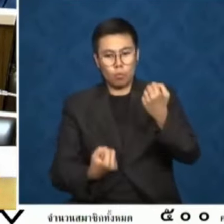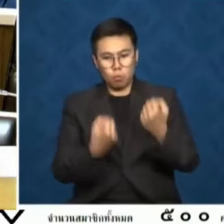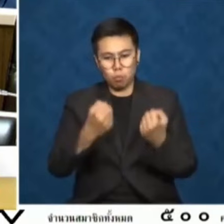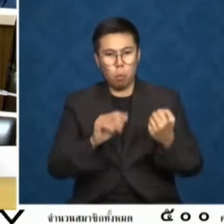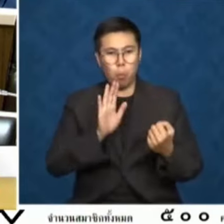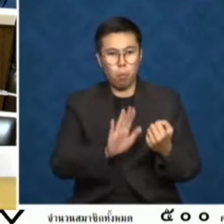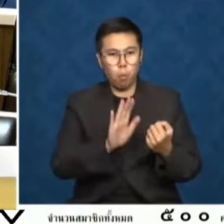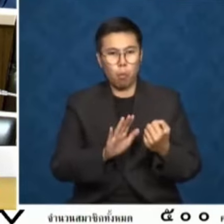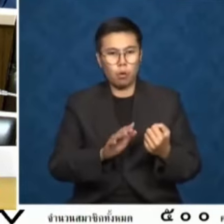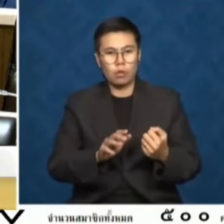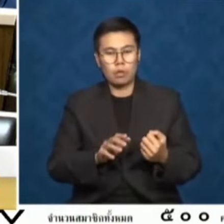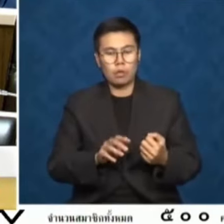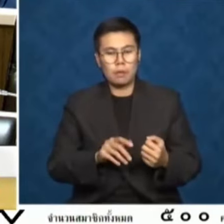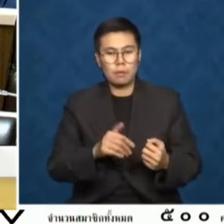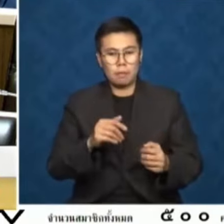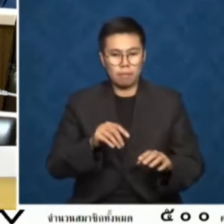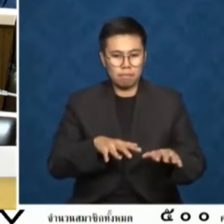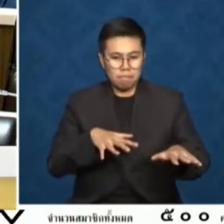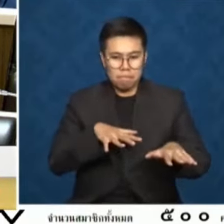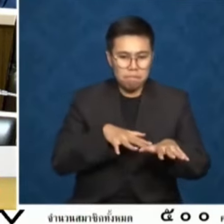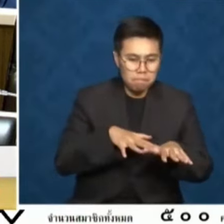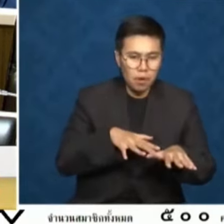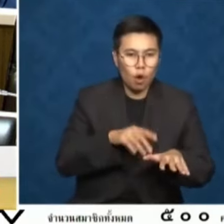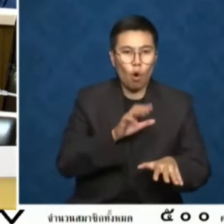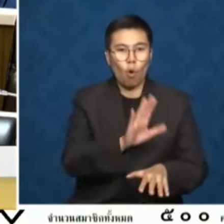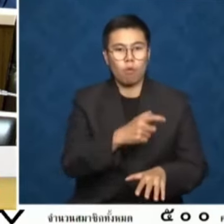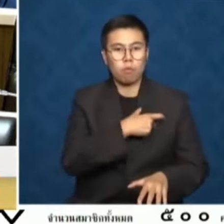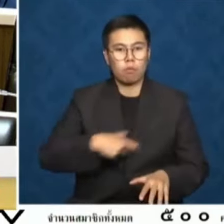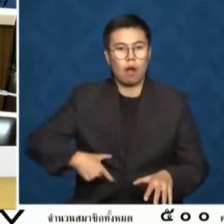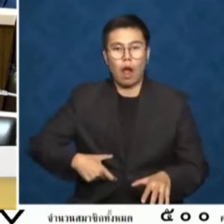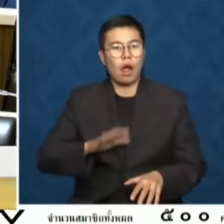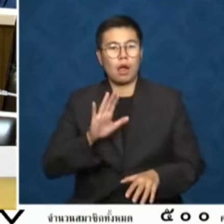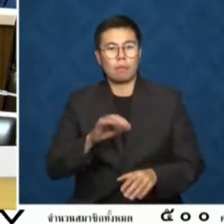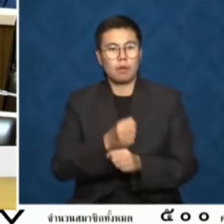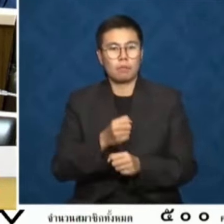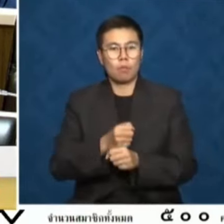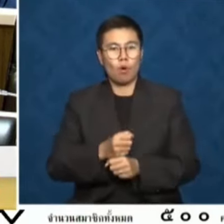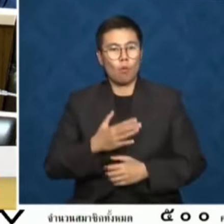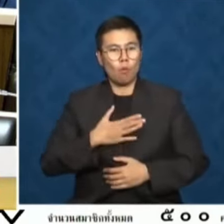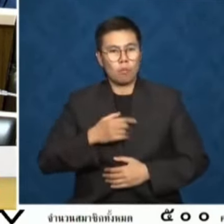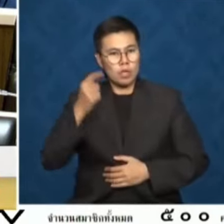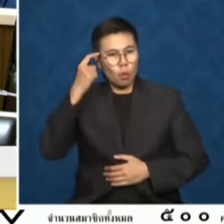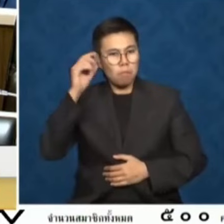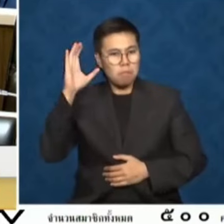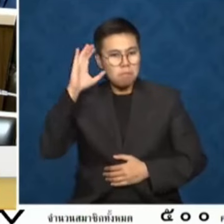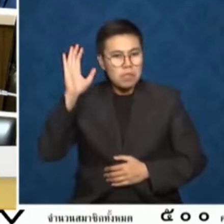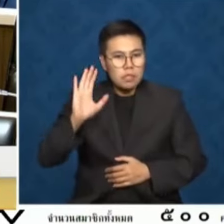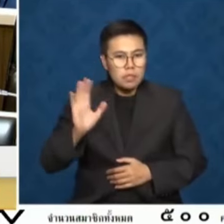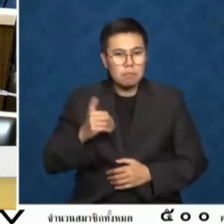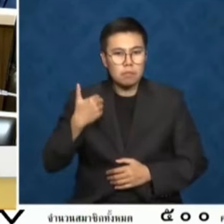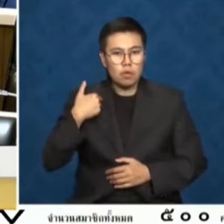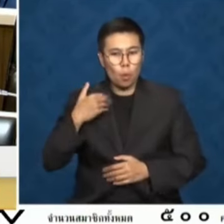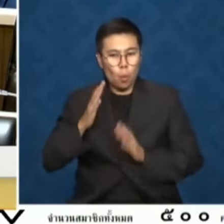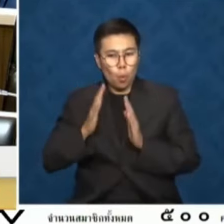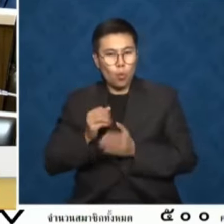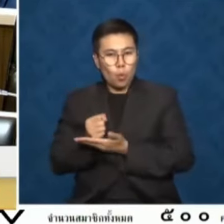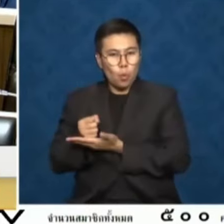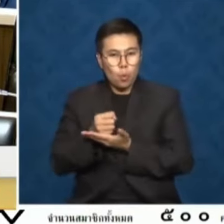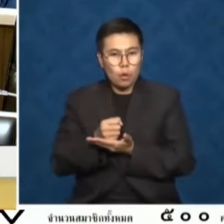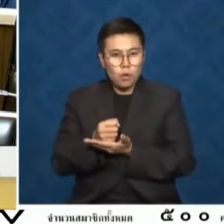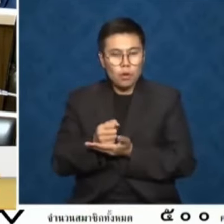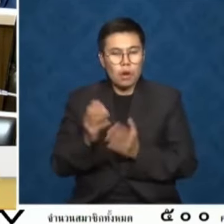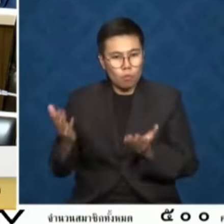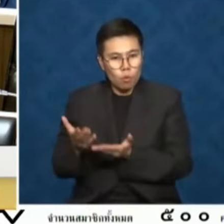ดที่อยู่เบื้องหลังผมไม่เชื่อว่าจะมีผู้อยู่เบื้องหลังแต่ถ้ามีผู้อยู่เบื้องหลังก็ขอ